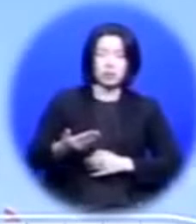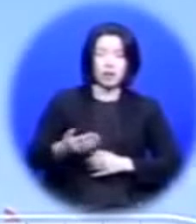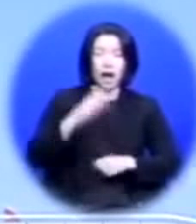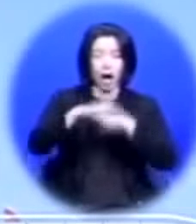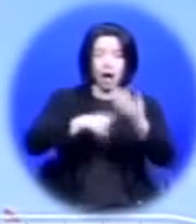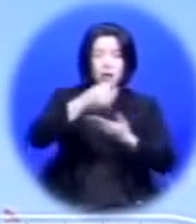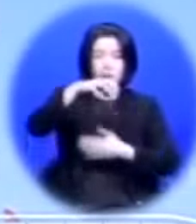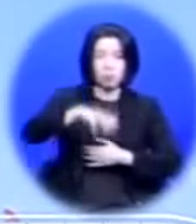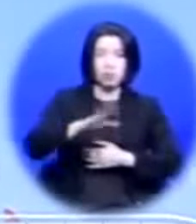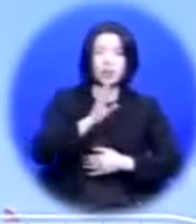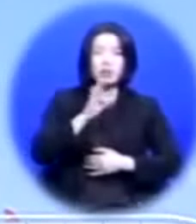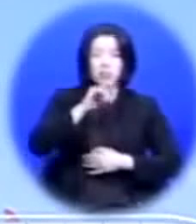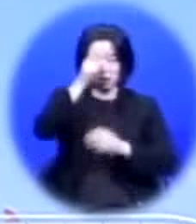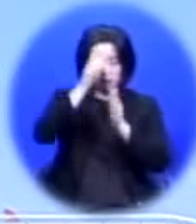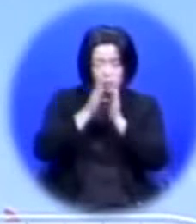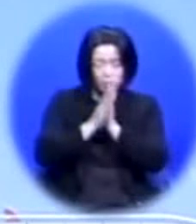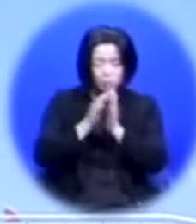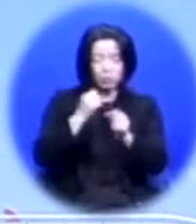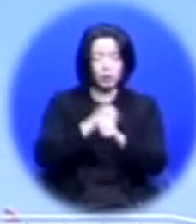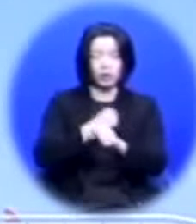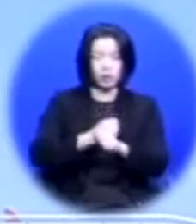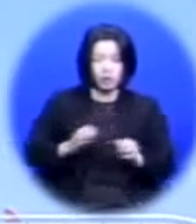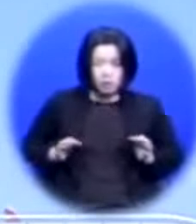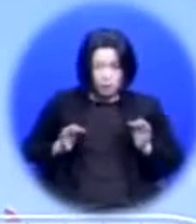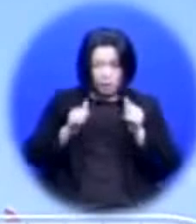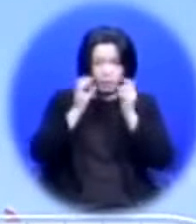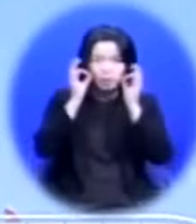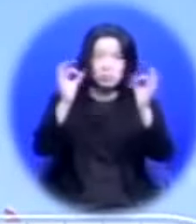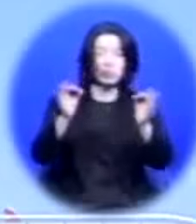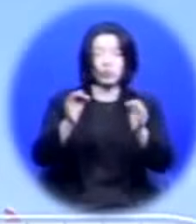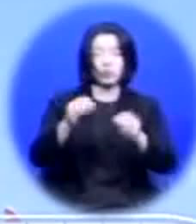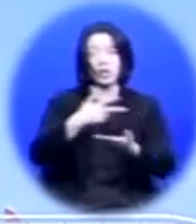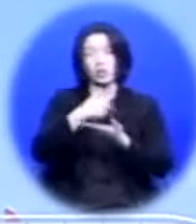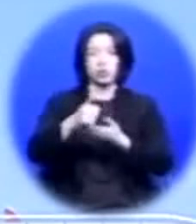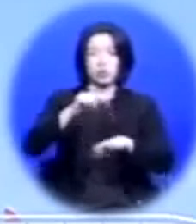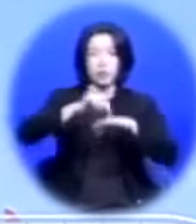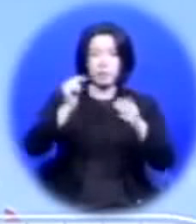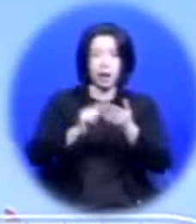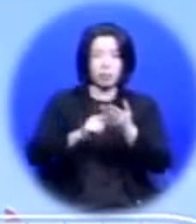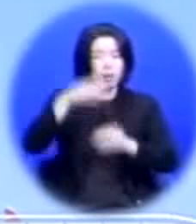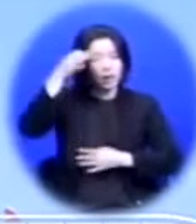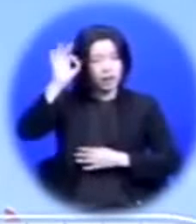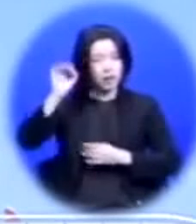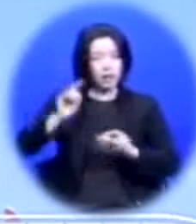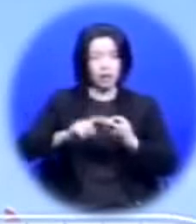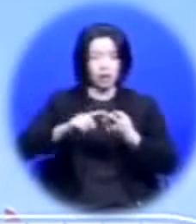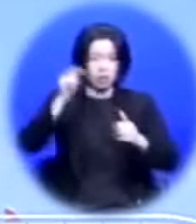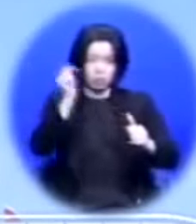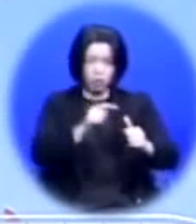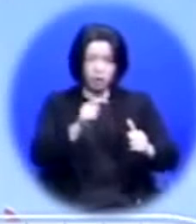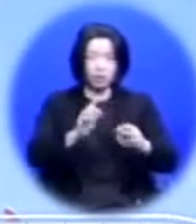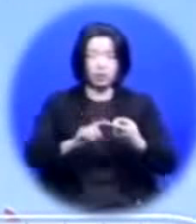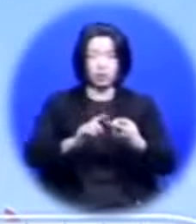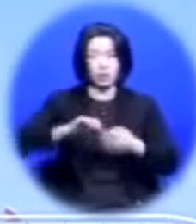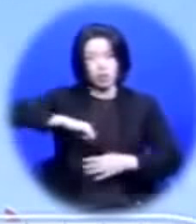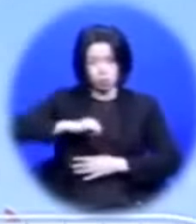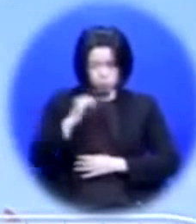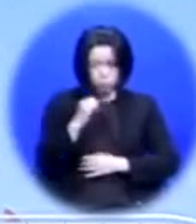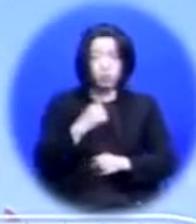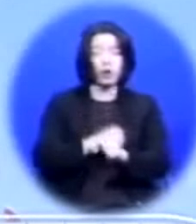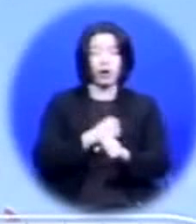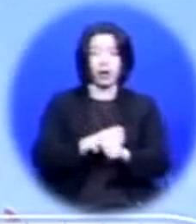앞에 정말 기도하기를 힘쓰고 그리고 주님이 마음이 깨닫게 하신 대로 명령하신 대로 그대로 순종하려고